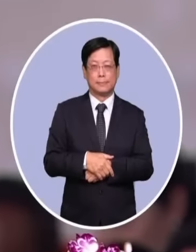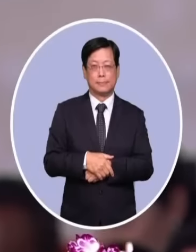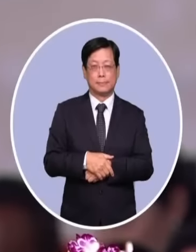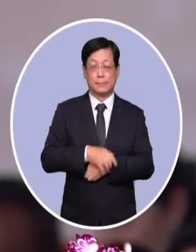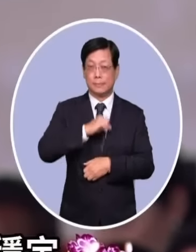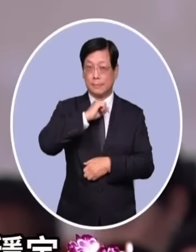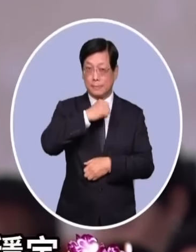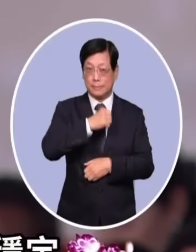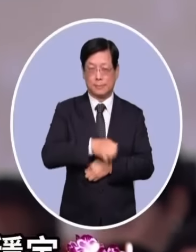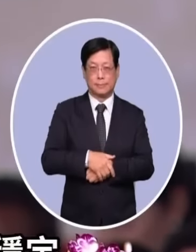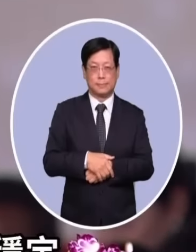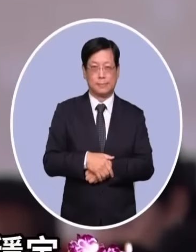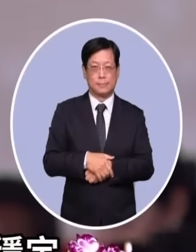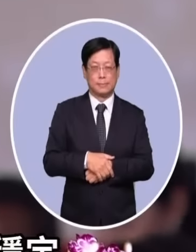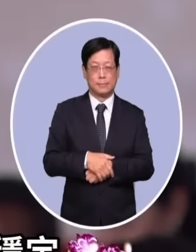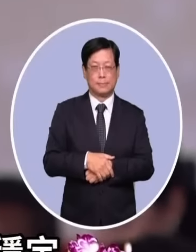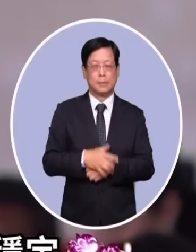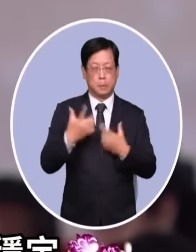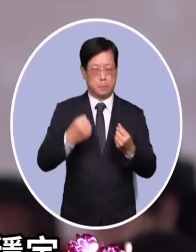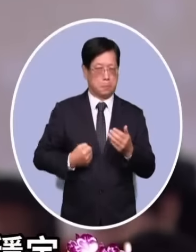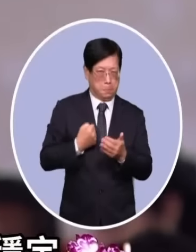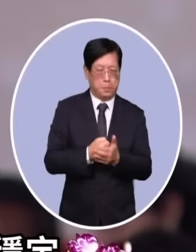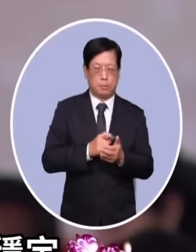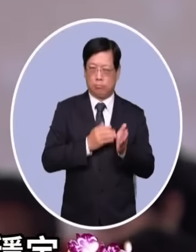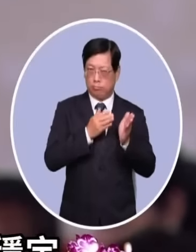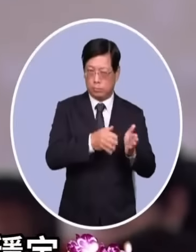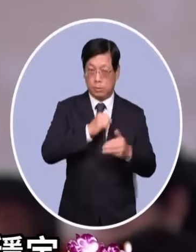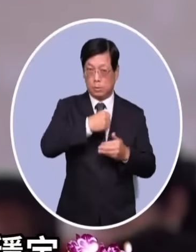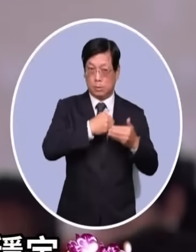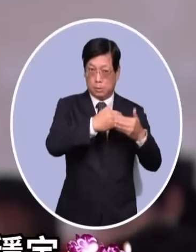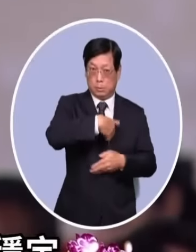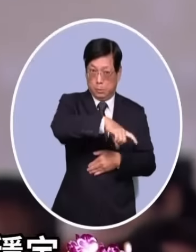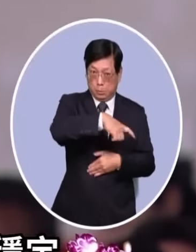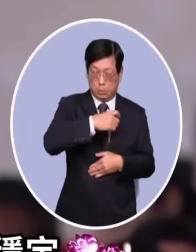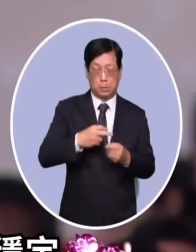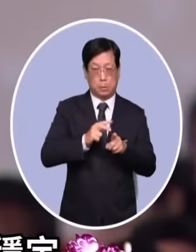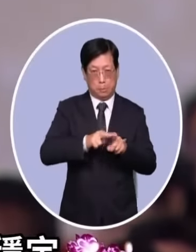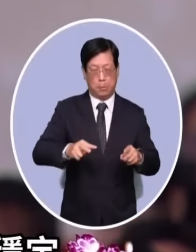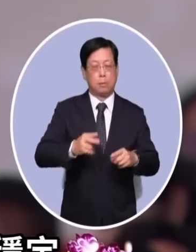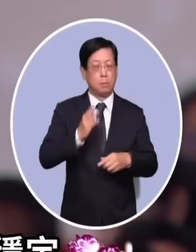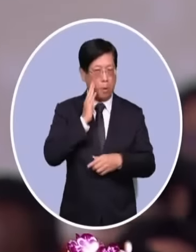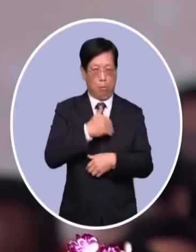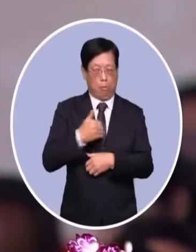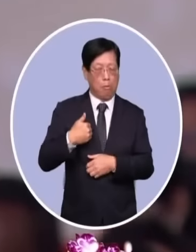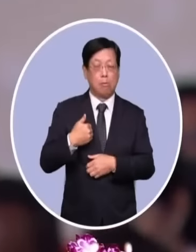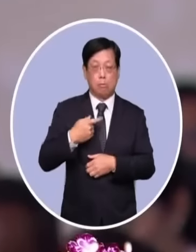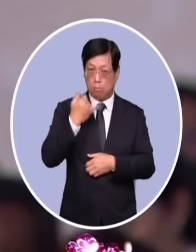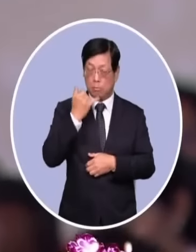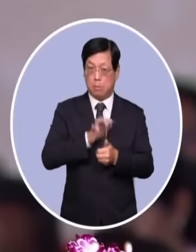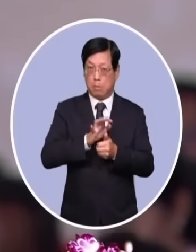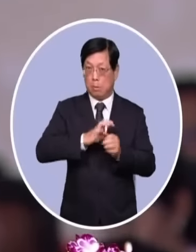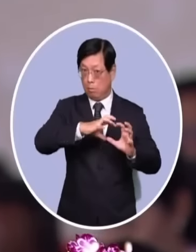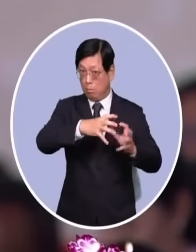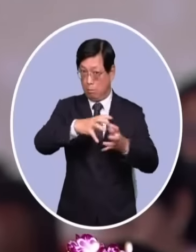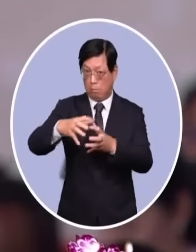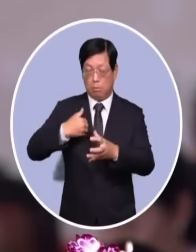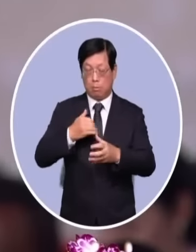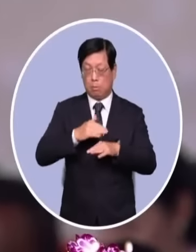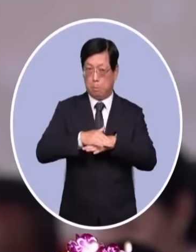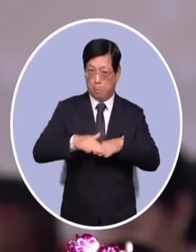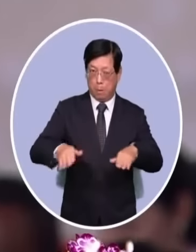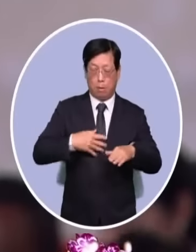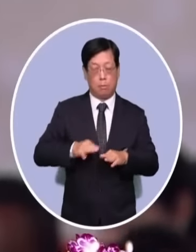台湾有决心致力维护台海的和平稳定，成就全球的安全和